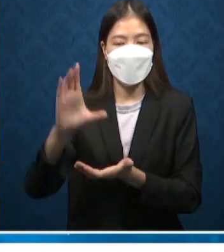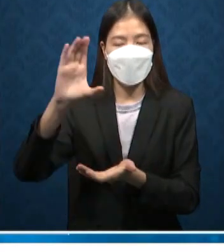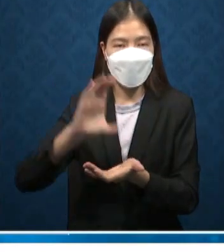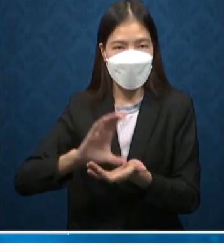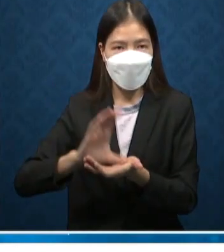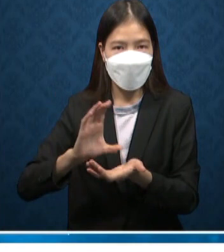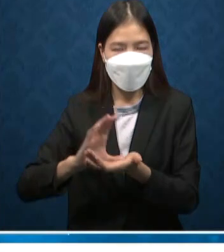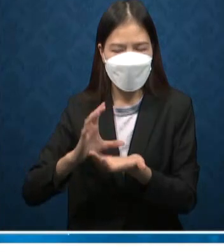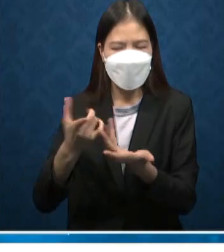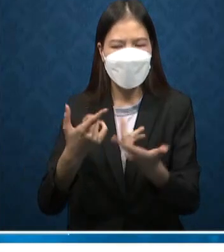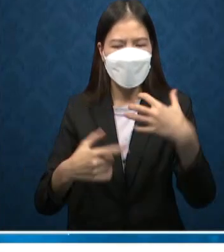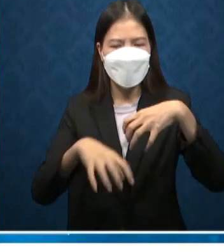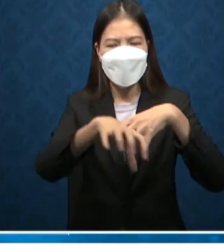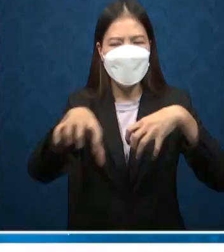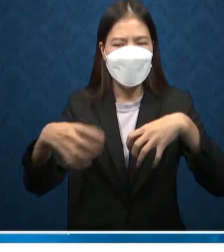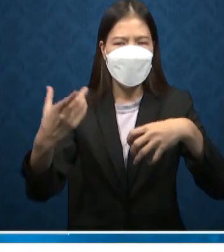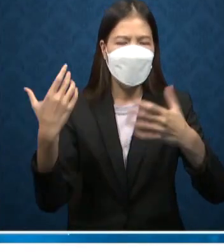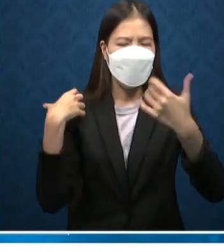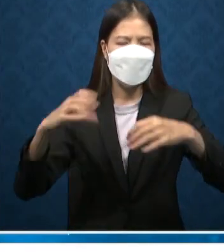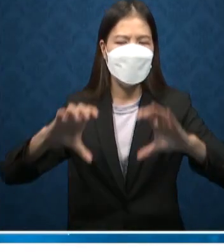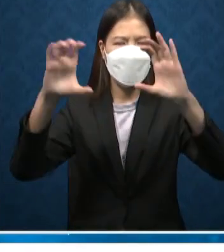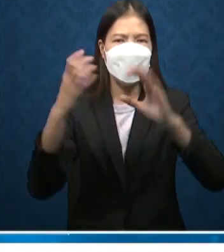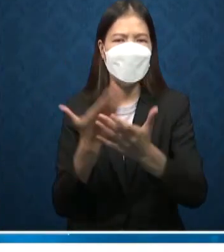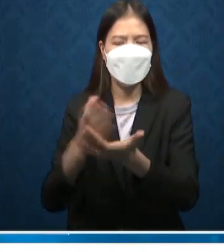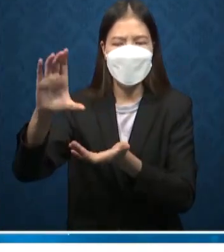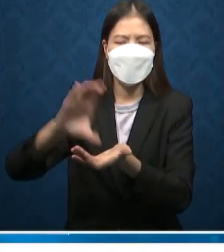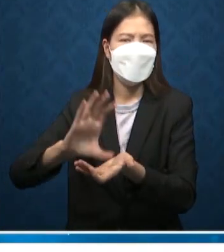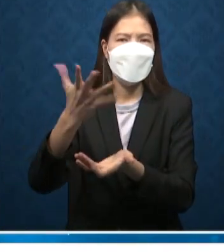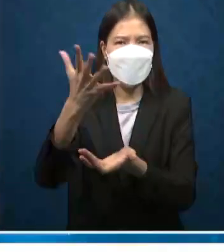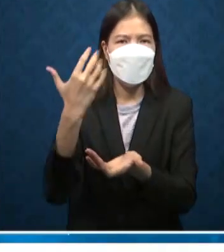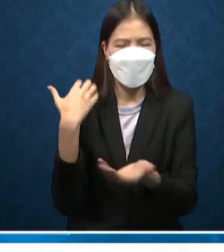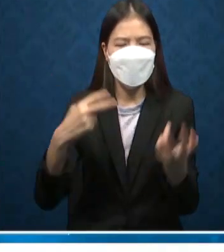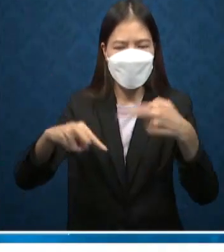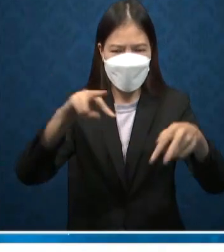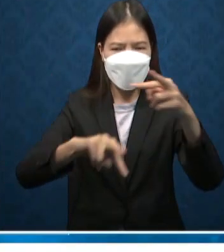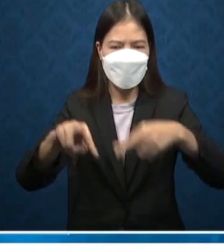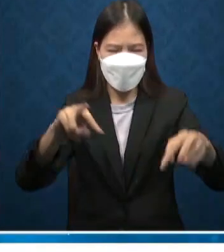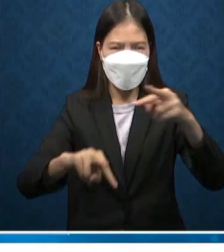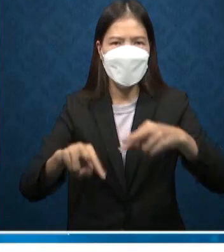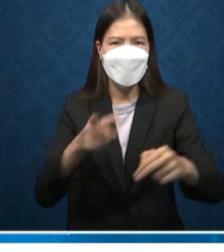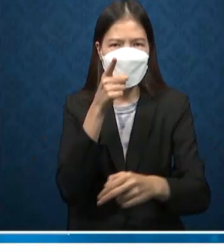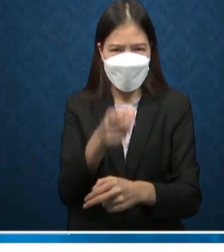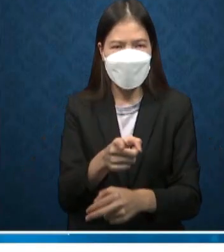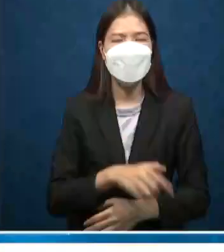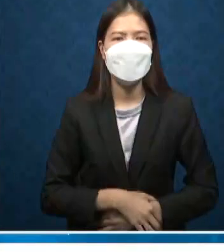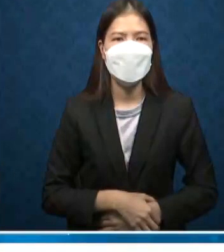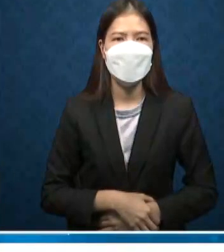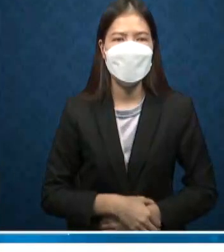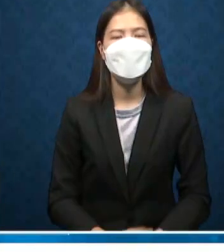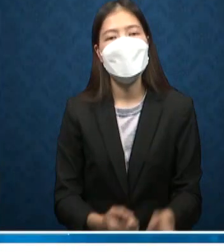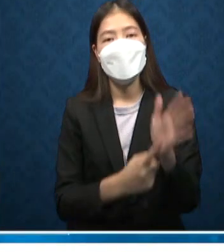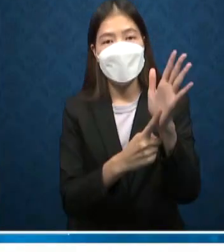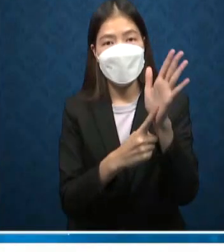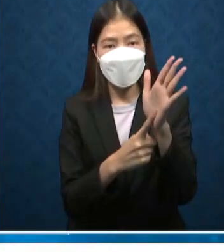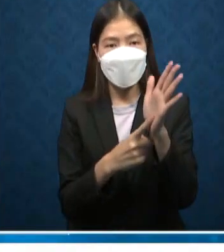จำปีรองรับนะครับควรจะมีการเข้มงวดตรงนี้อย่างแท้จริงยกเว้นอาจจะมีข้อยก